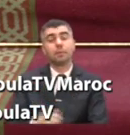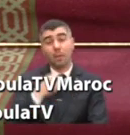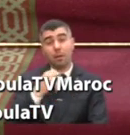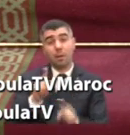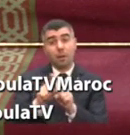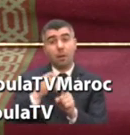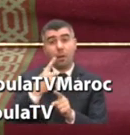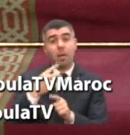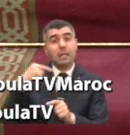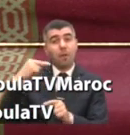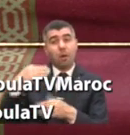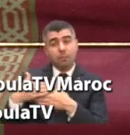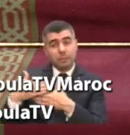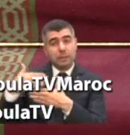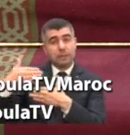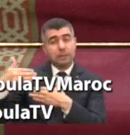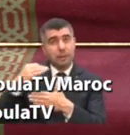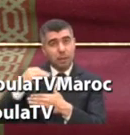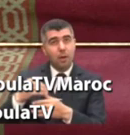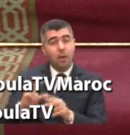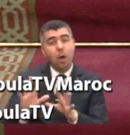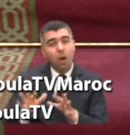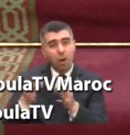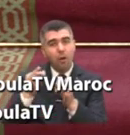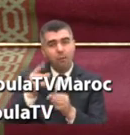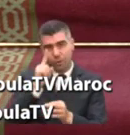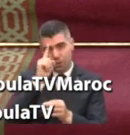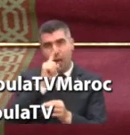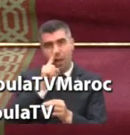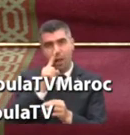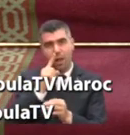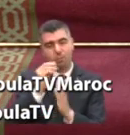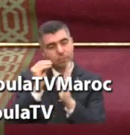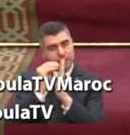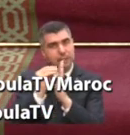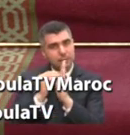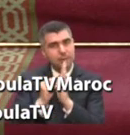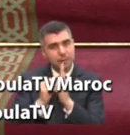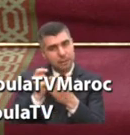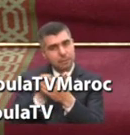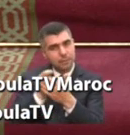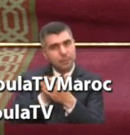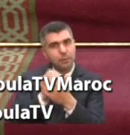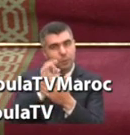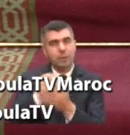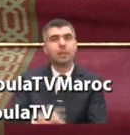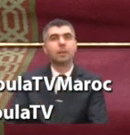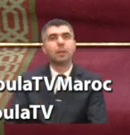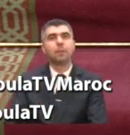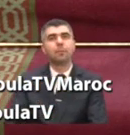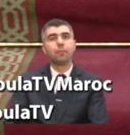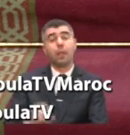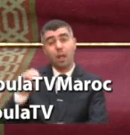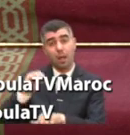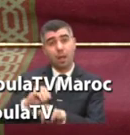بولمان فإحنا غادي ناخذوا هذه الملاحظات ديالكم بعين الاعتبار، ومرة أخرى تنذكر بأنه راه كاين